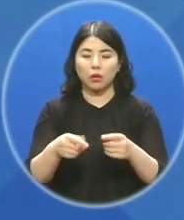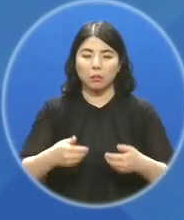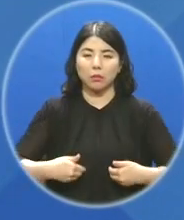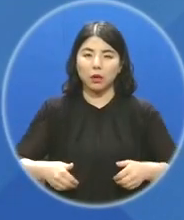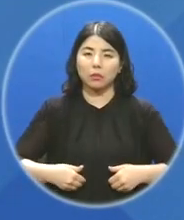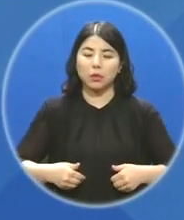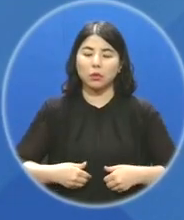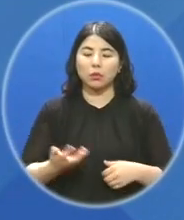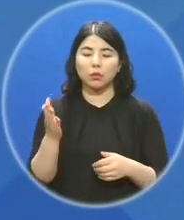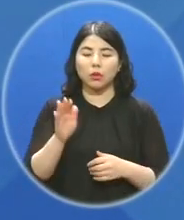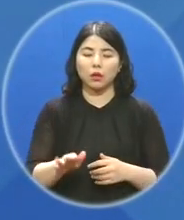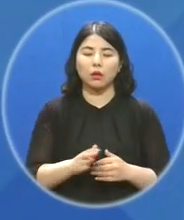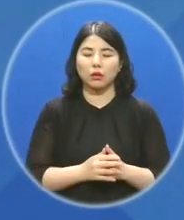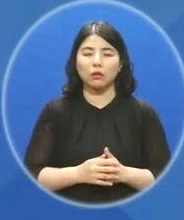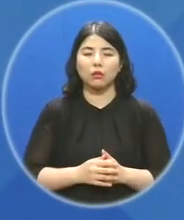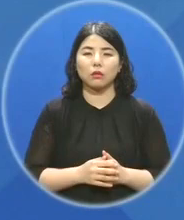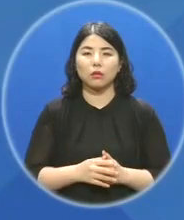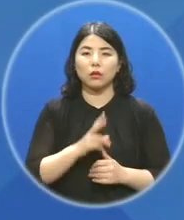되는데 저는